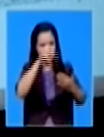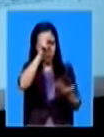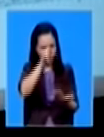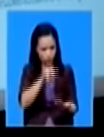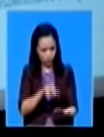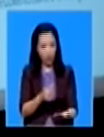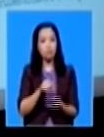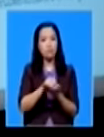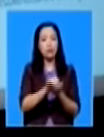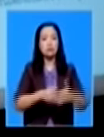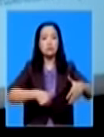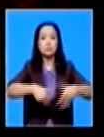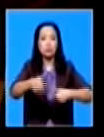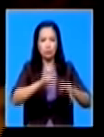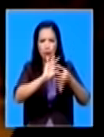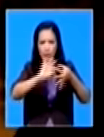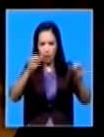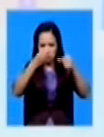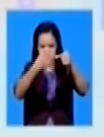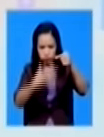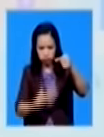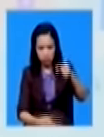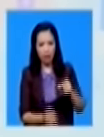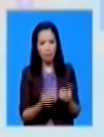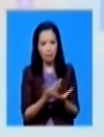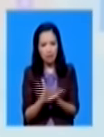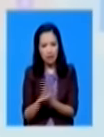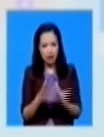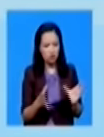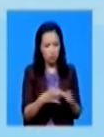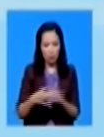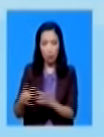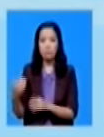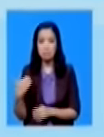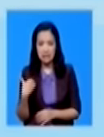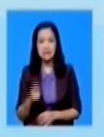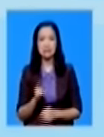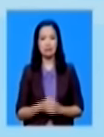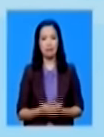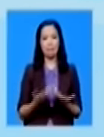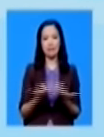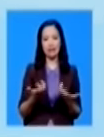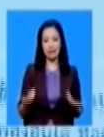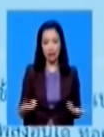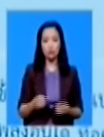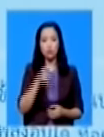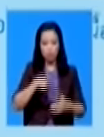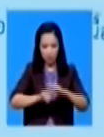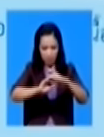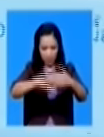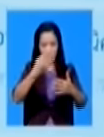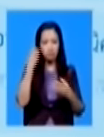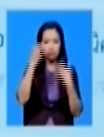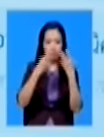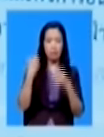ชนทุกเรื่องมันจะมีผมก็บอกให้แยกๆเป็นกลุ่มๆได้ไหมเดิมบางทีมันเข้ามาทั้งหมดแล้วคนก็เปิดไปบางทีมันก็เวียน